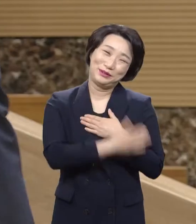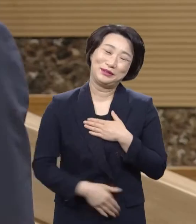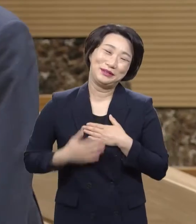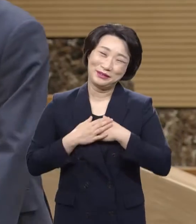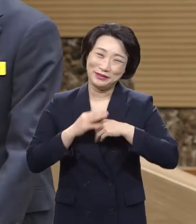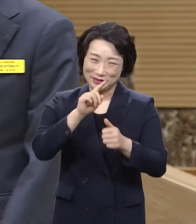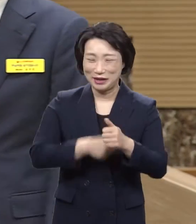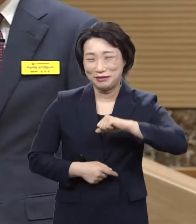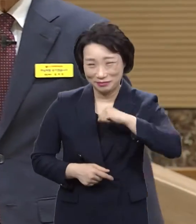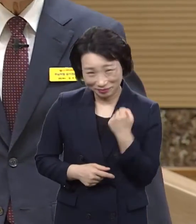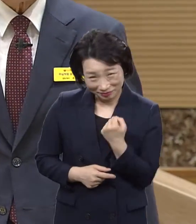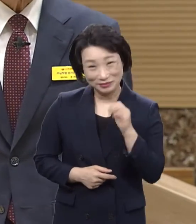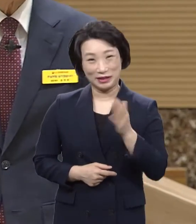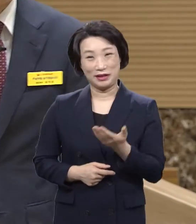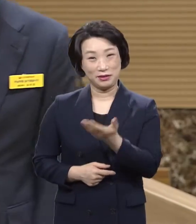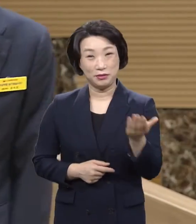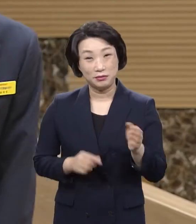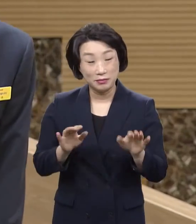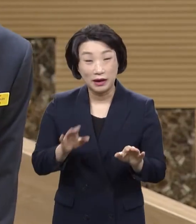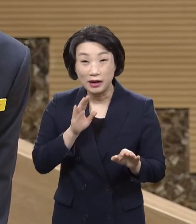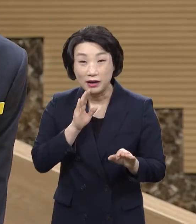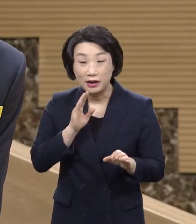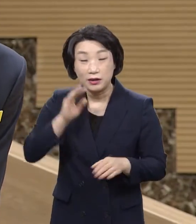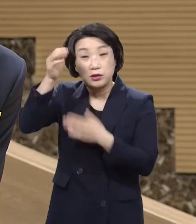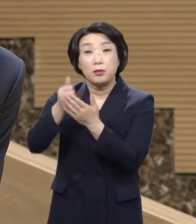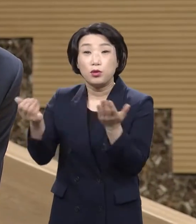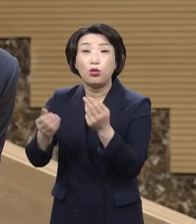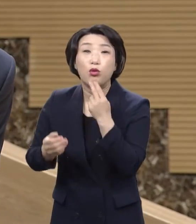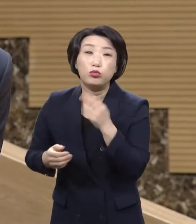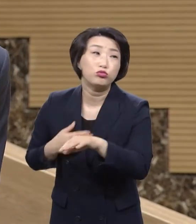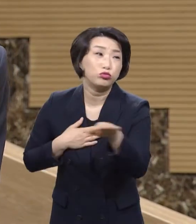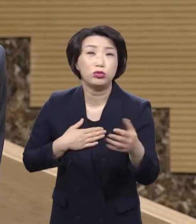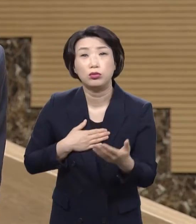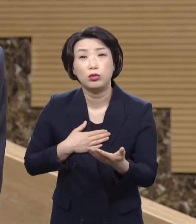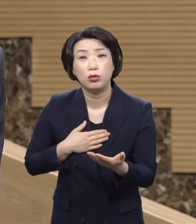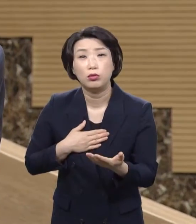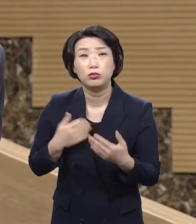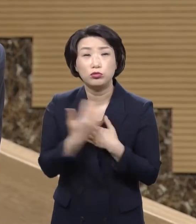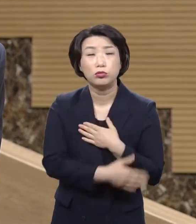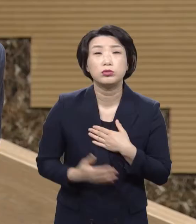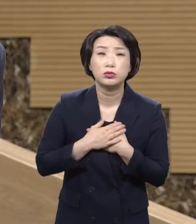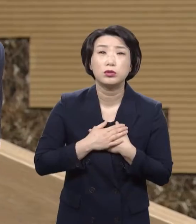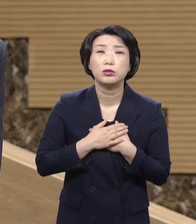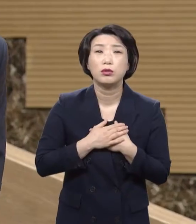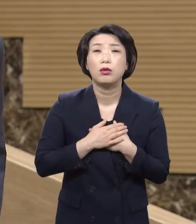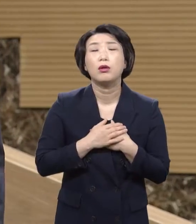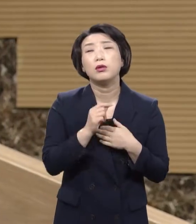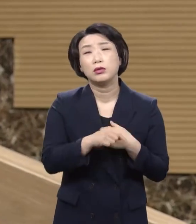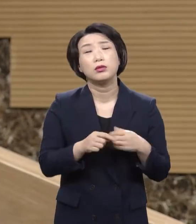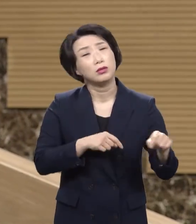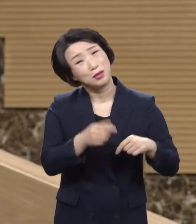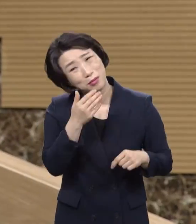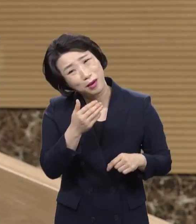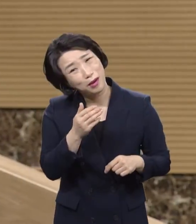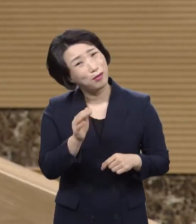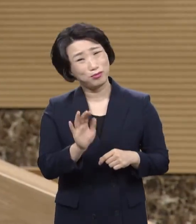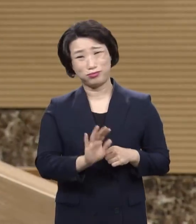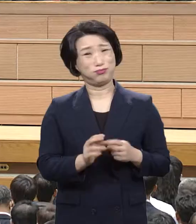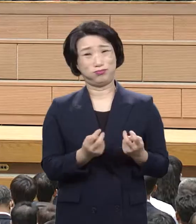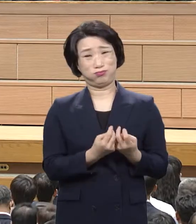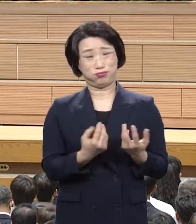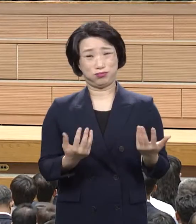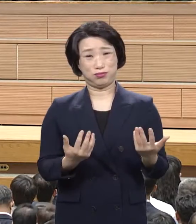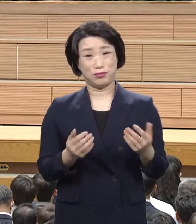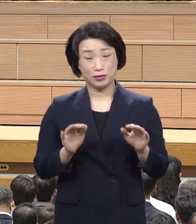말이요. 근데 성령의 역사가 아니면 이 육신을 해볼 수가 있겠습니까? 해볼 수가